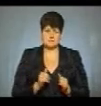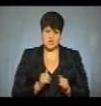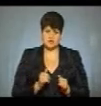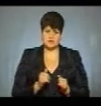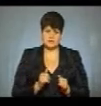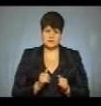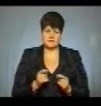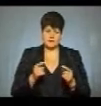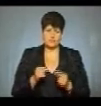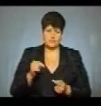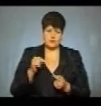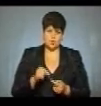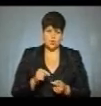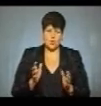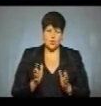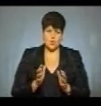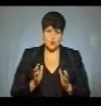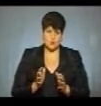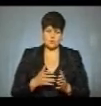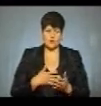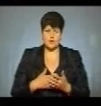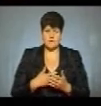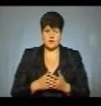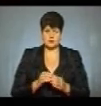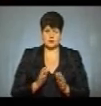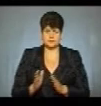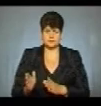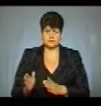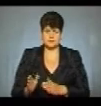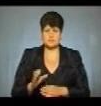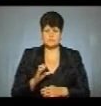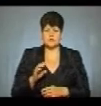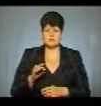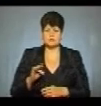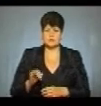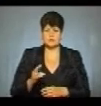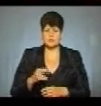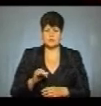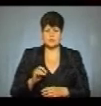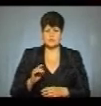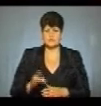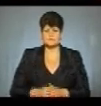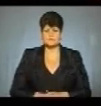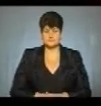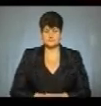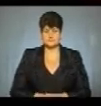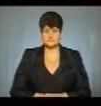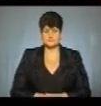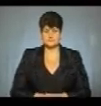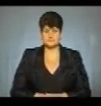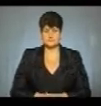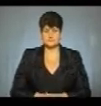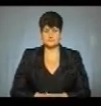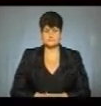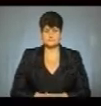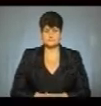відповідну охорону громадської безпеки. Соломія Струс, Діана Ярошенко, Марта Журавель. Новини на Суспільному. Тернопіль.